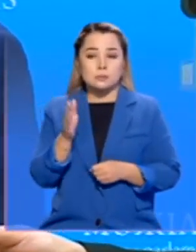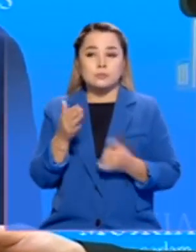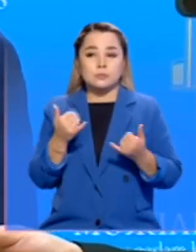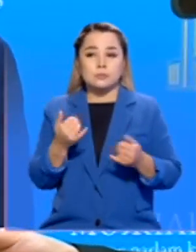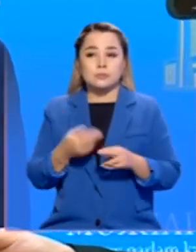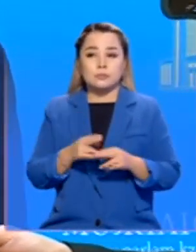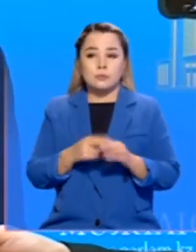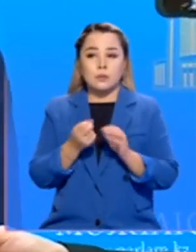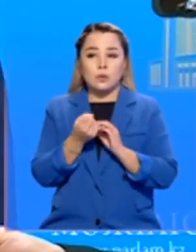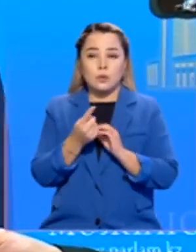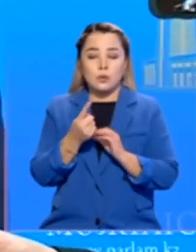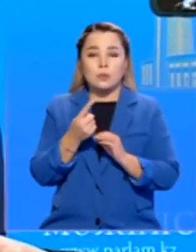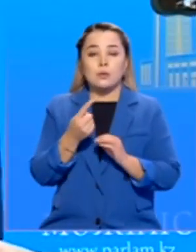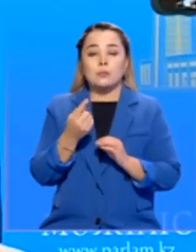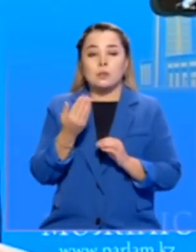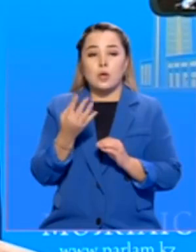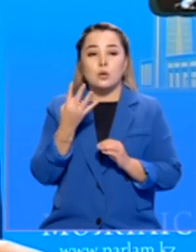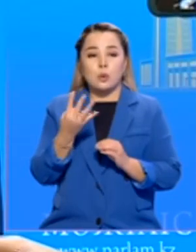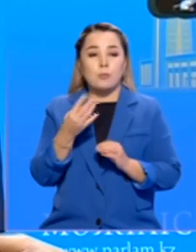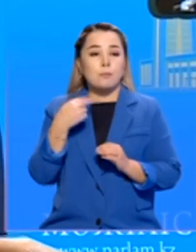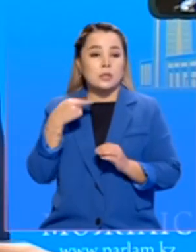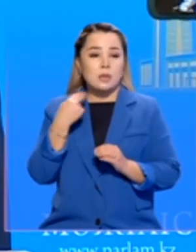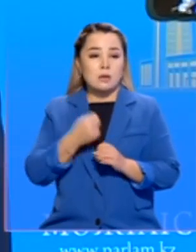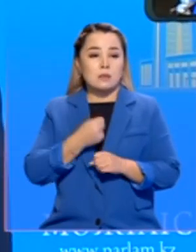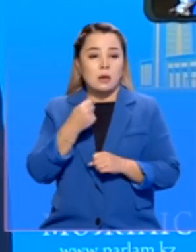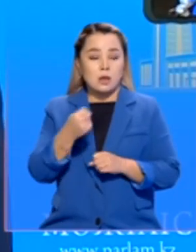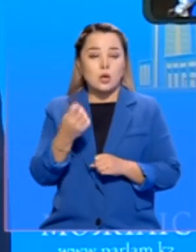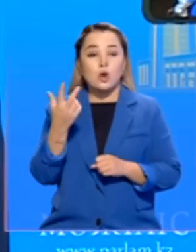11 соттың 4-ін президент тағайындайды,